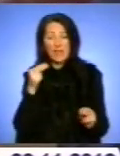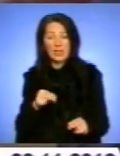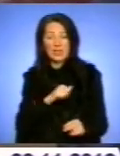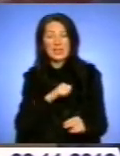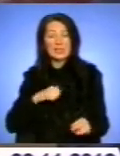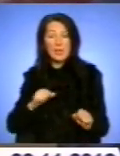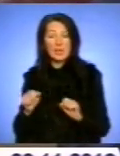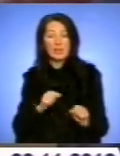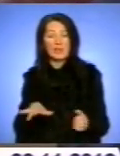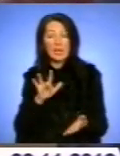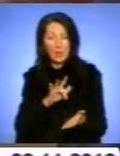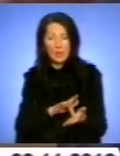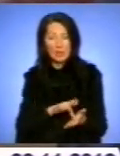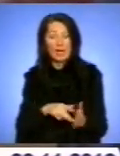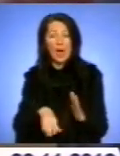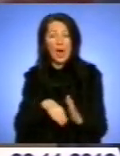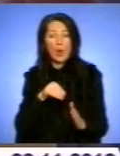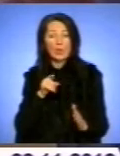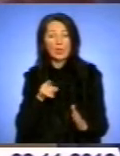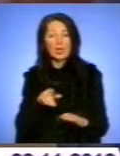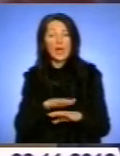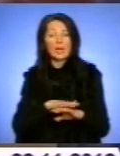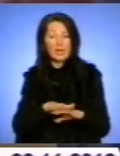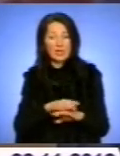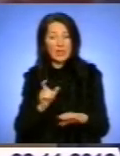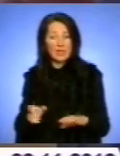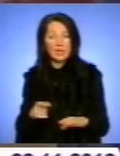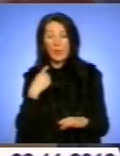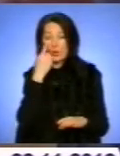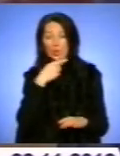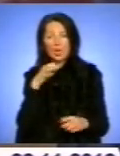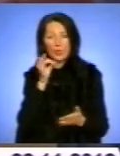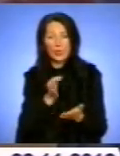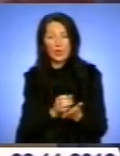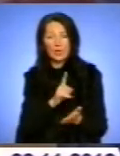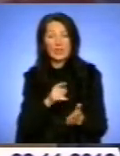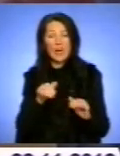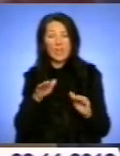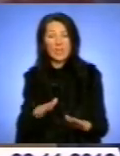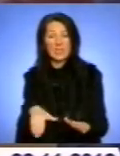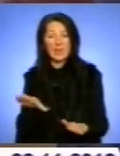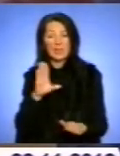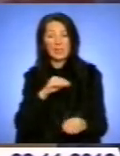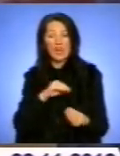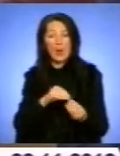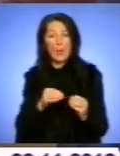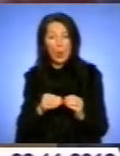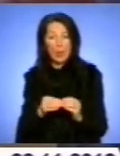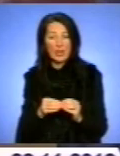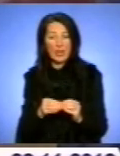міст, обрані їх населенням, персонально відповідають за вирішування всіх